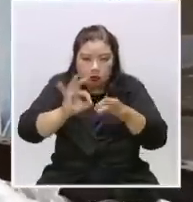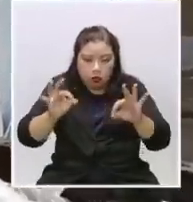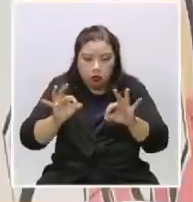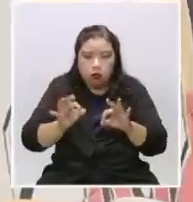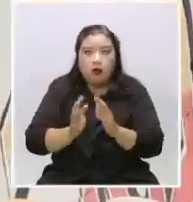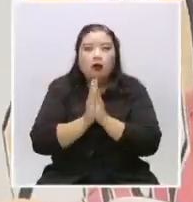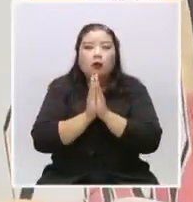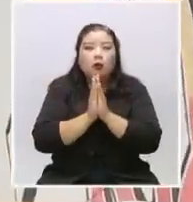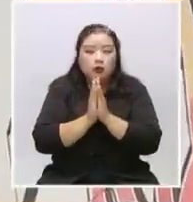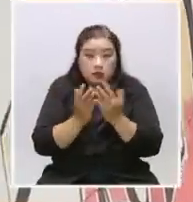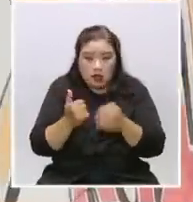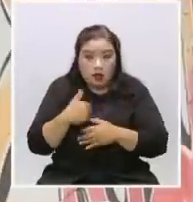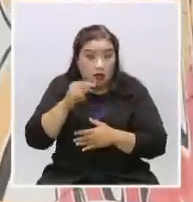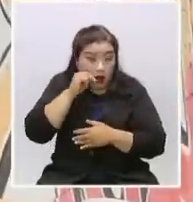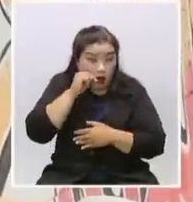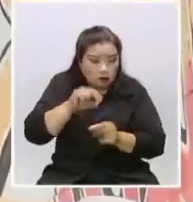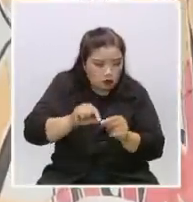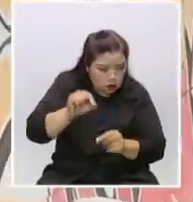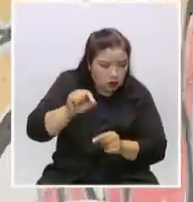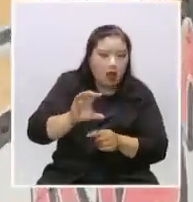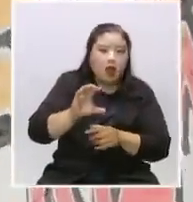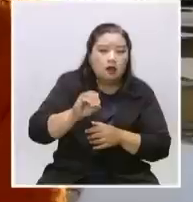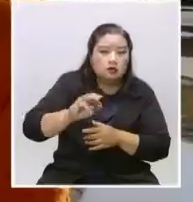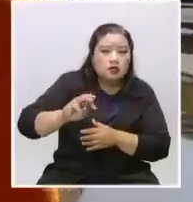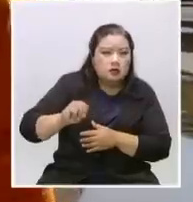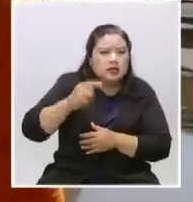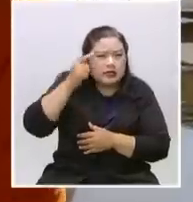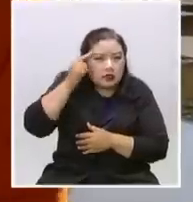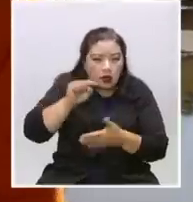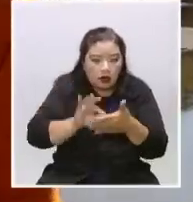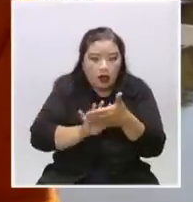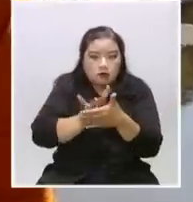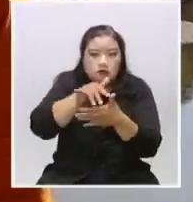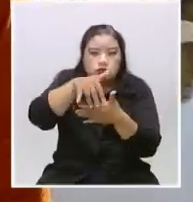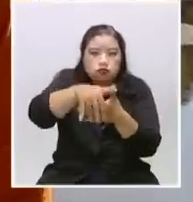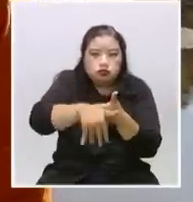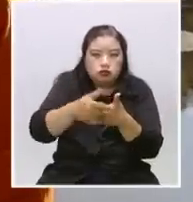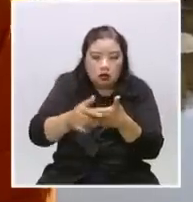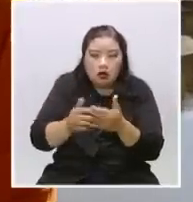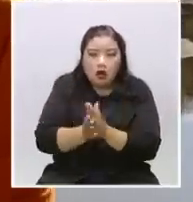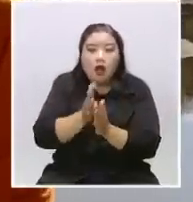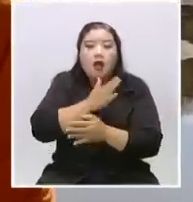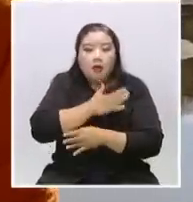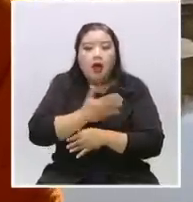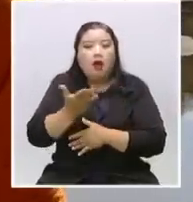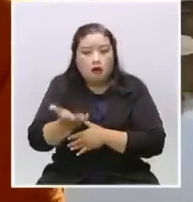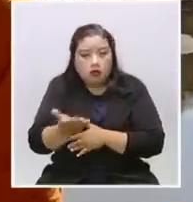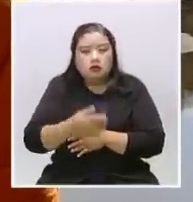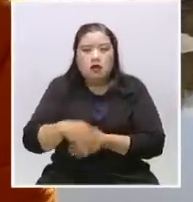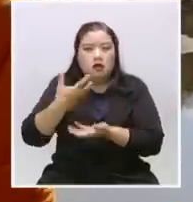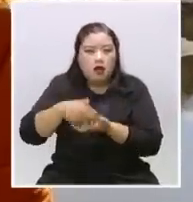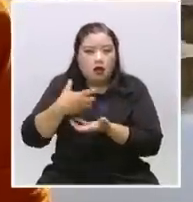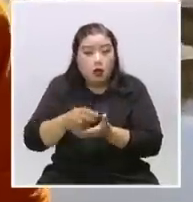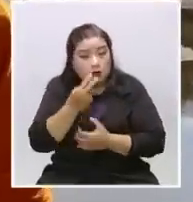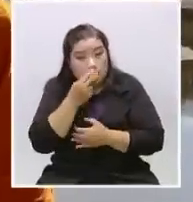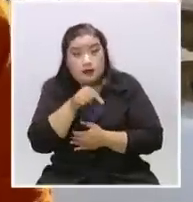จนค่ะโดยระดับน้ำเหลืออีกประมาณ50เซนติเมตรจะล้นแนวเขื่อนพระลูกวัดสนามชัยท่านเปิดเผยว่า